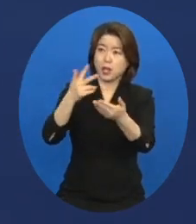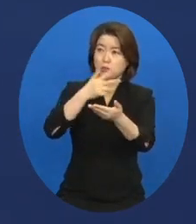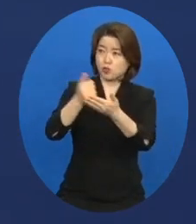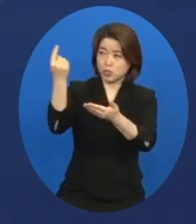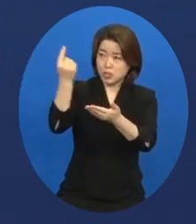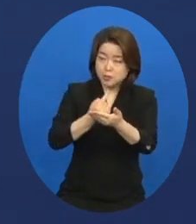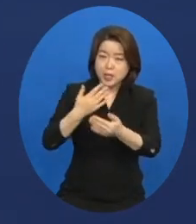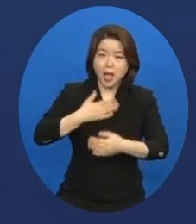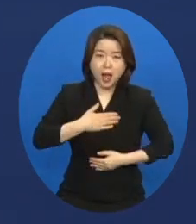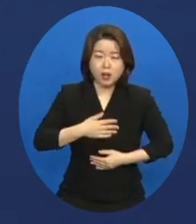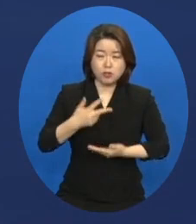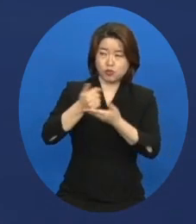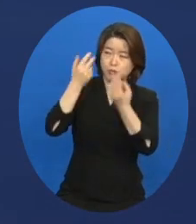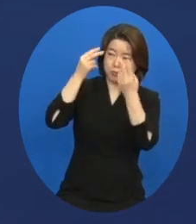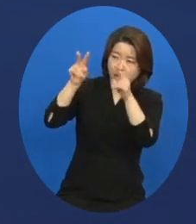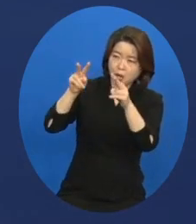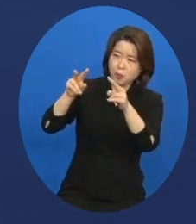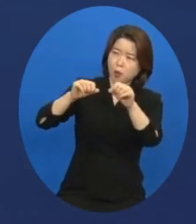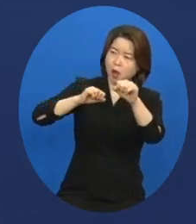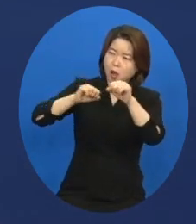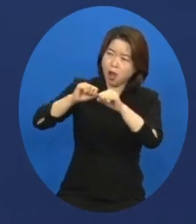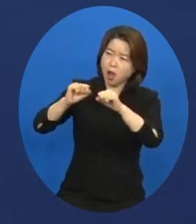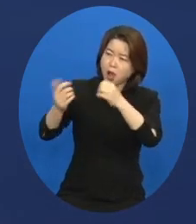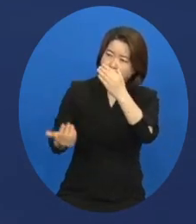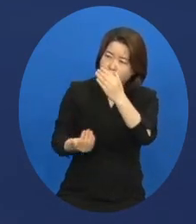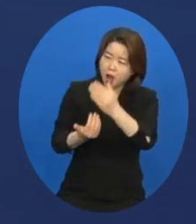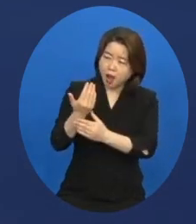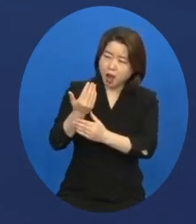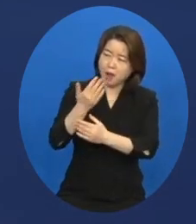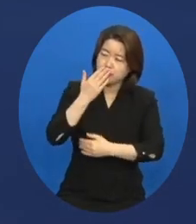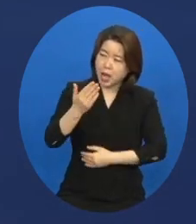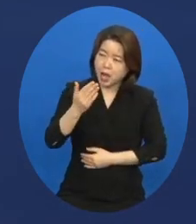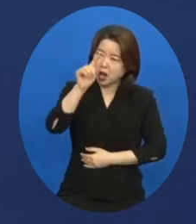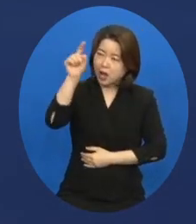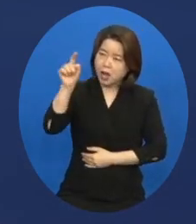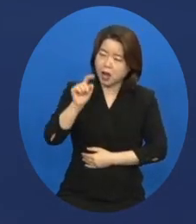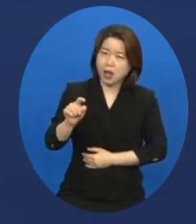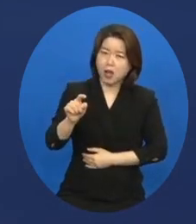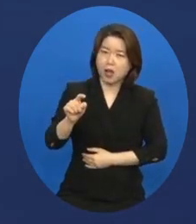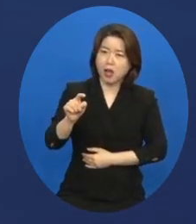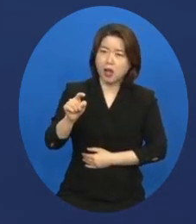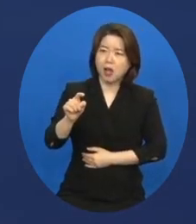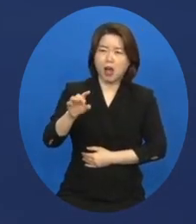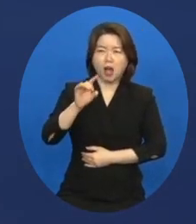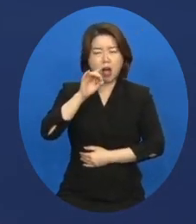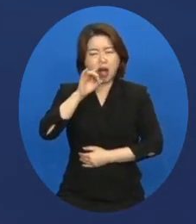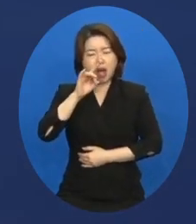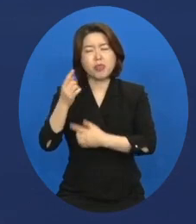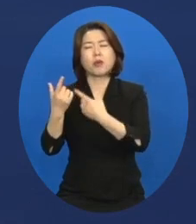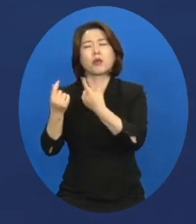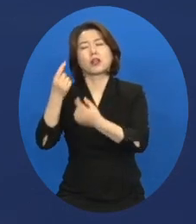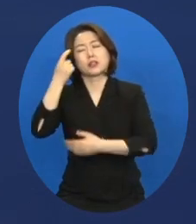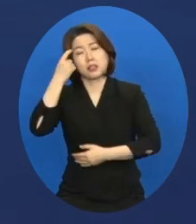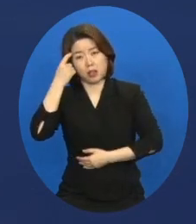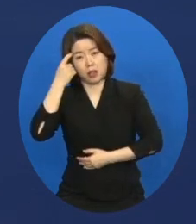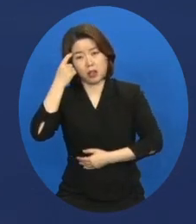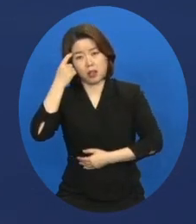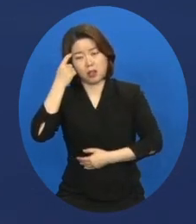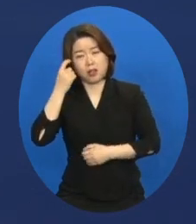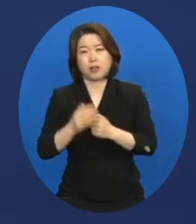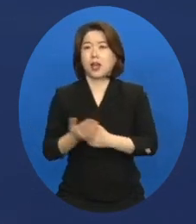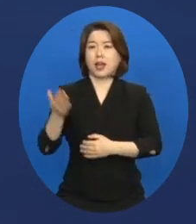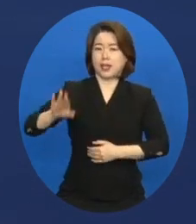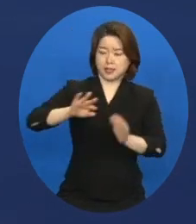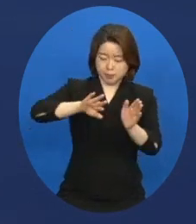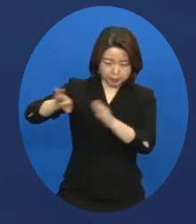알고 주님을 바라보는 그런 역사가 이게 가능할까? 안 될 것 같기도 합니다.